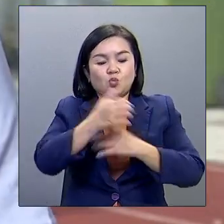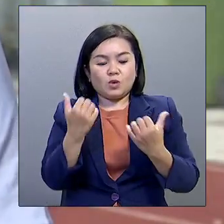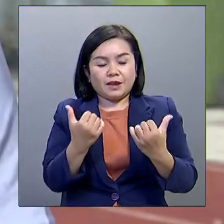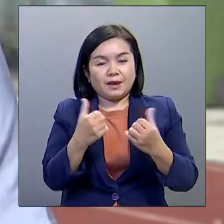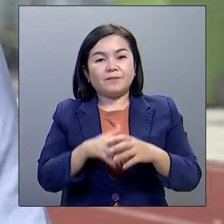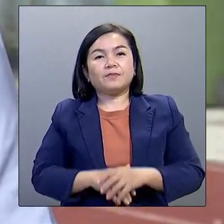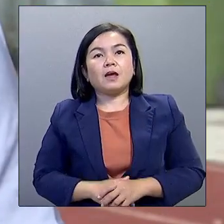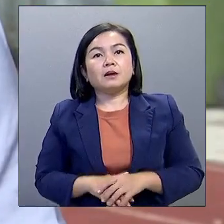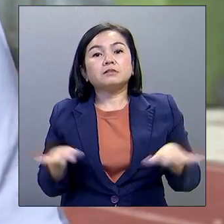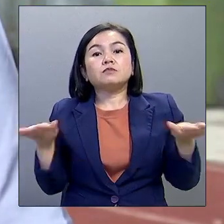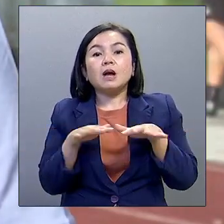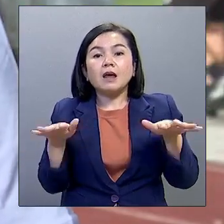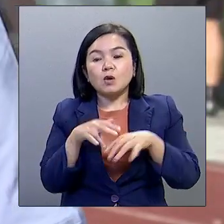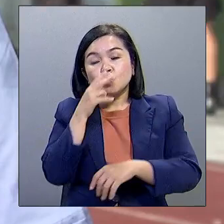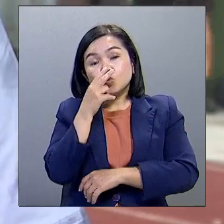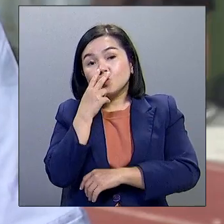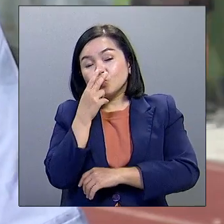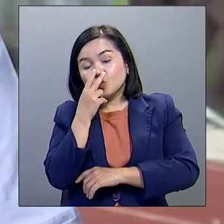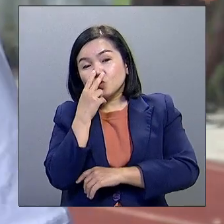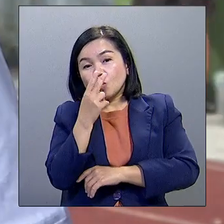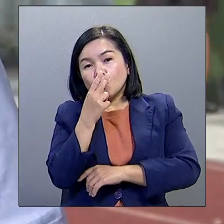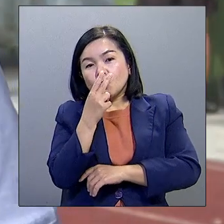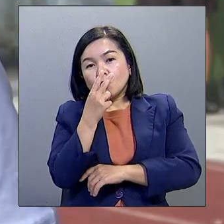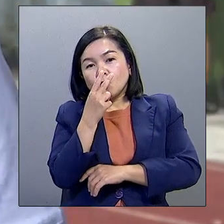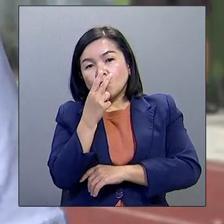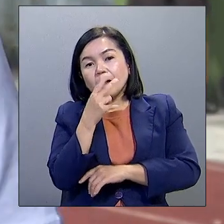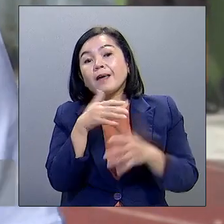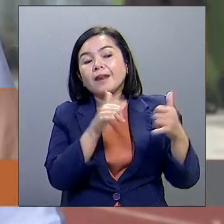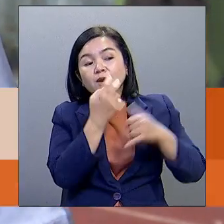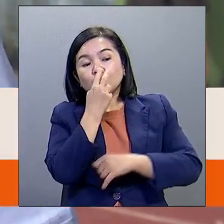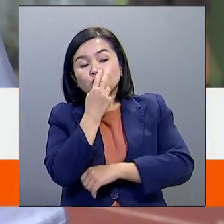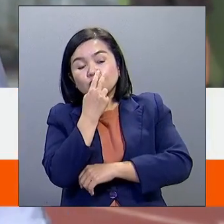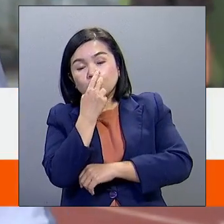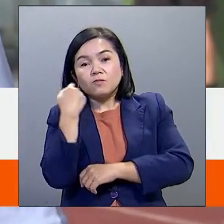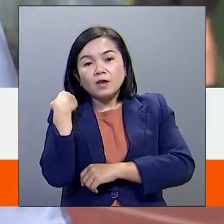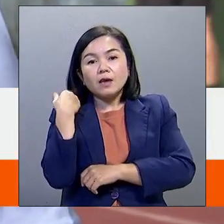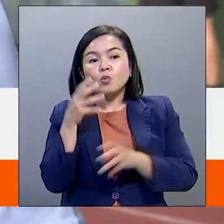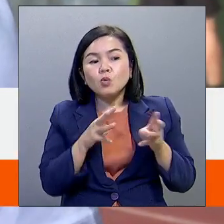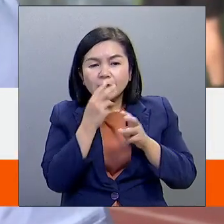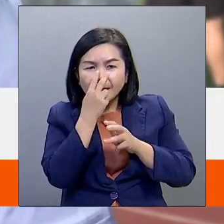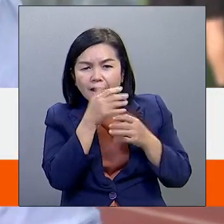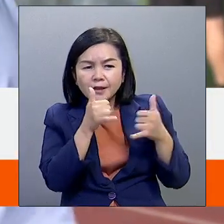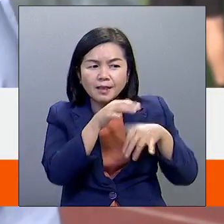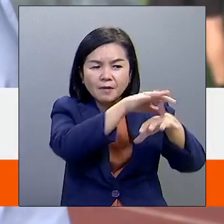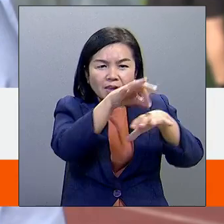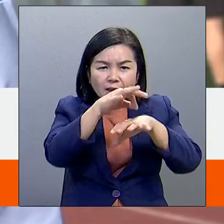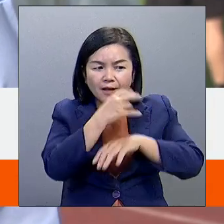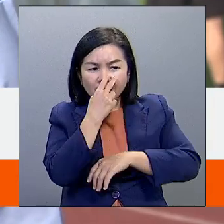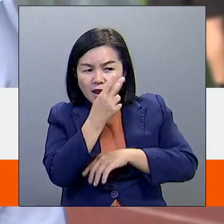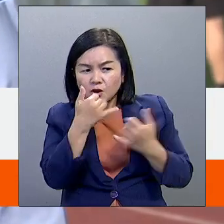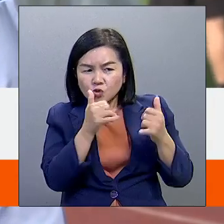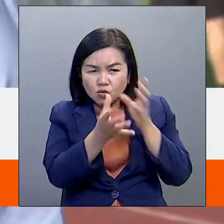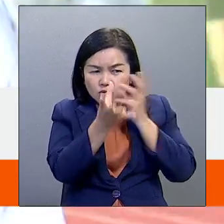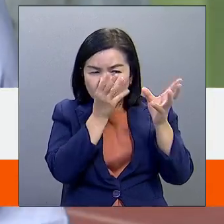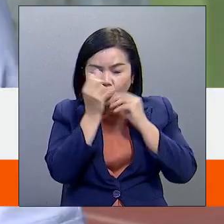ก็ปกติทั่วไปครับก็ดูการเล่นของเขาแล้วก็แท็กติกวิธีการเล่นของเขาครับก็พยายามทำความเข้าใ